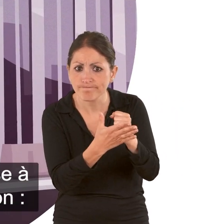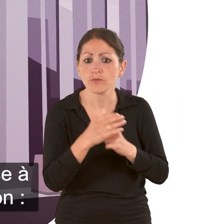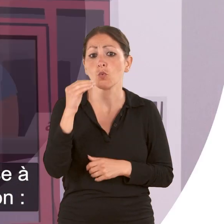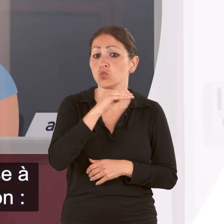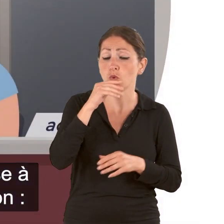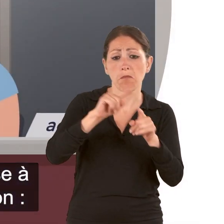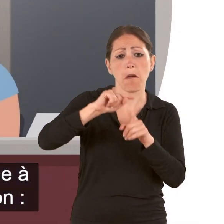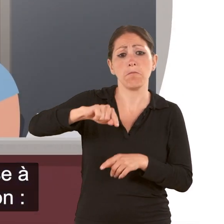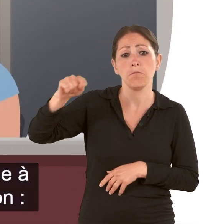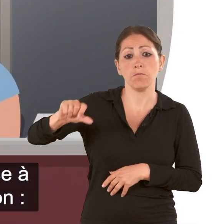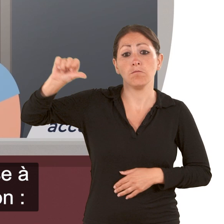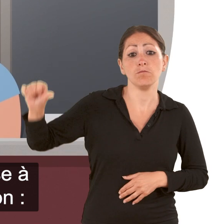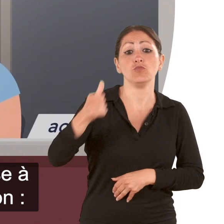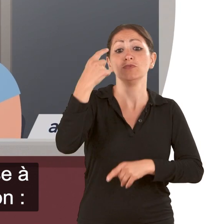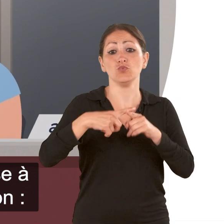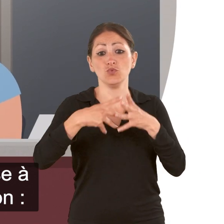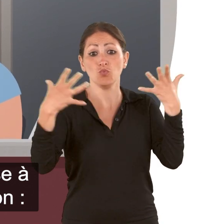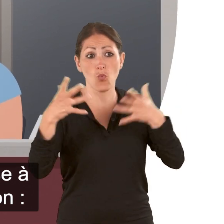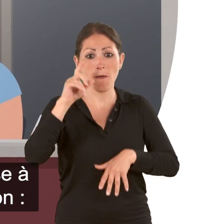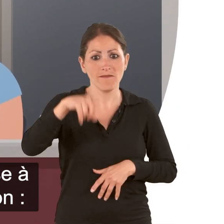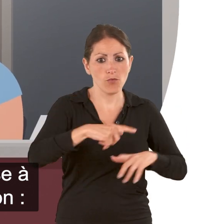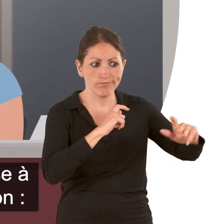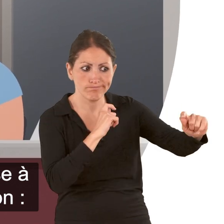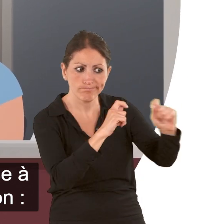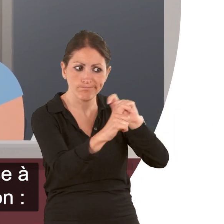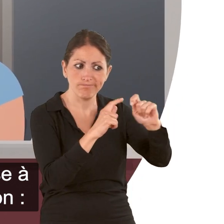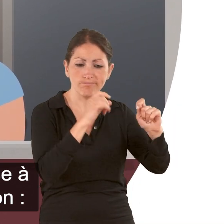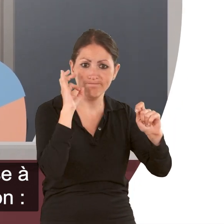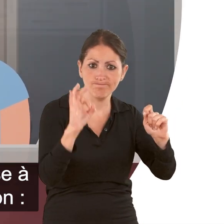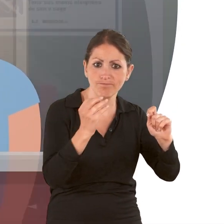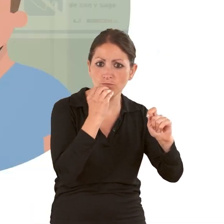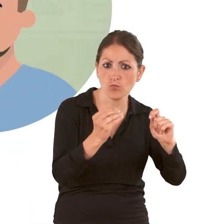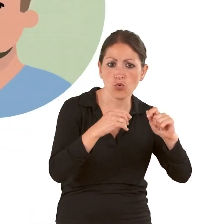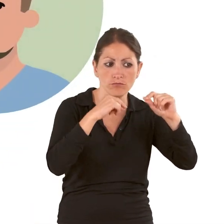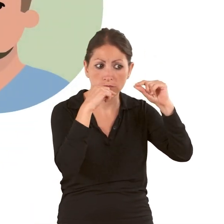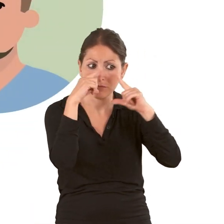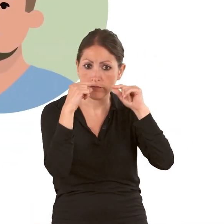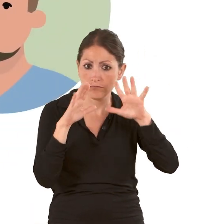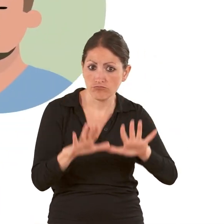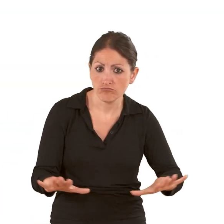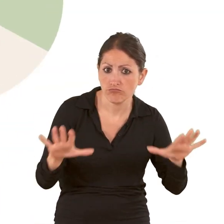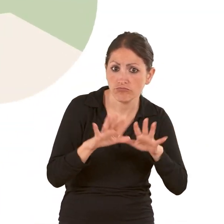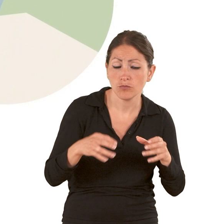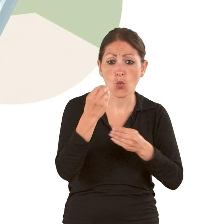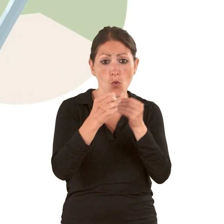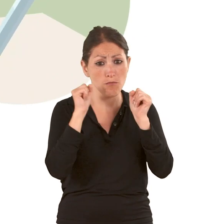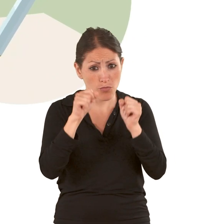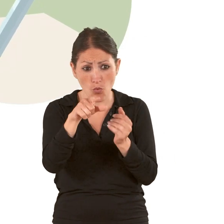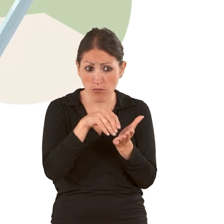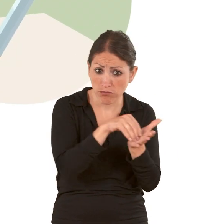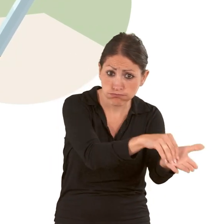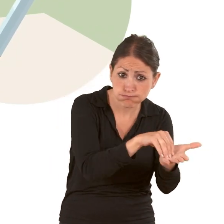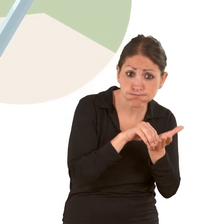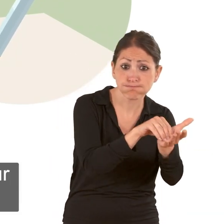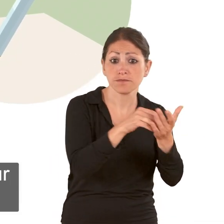aide. Aux urgences comme ailleurs, la première chose à faire est de permettre une bonne communication. Facilitez la lecture labiale et n'hésitez